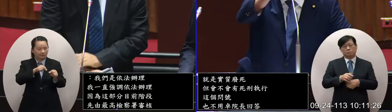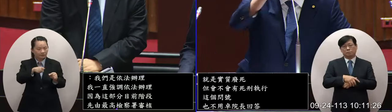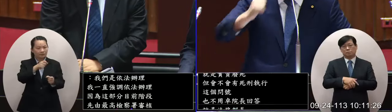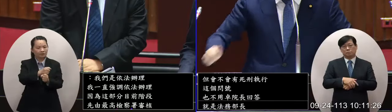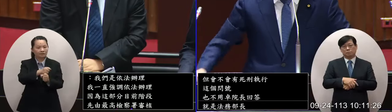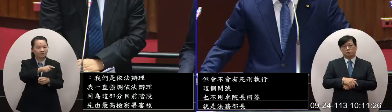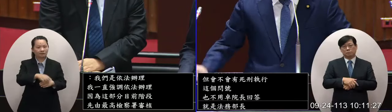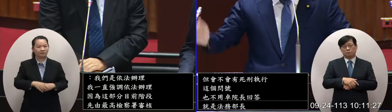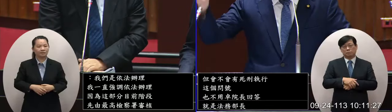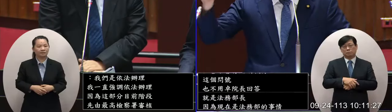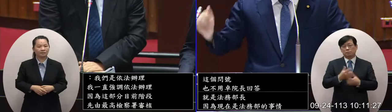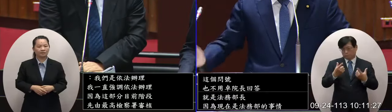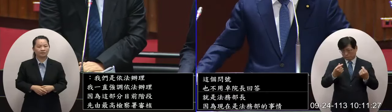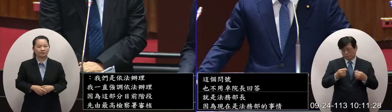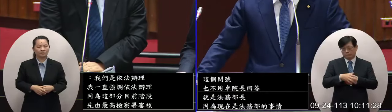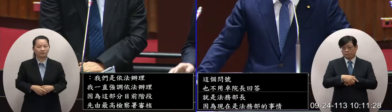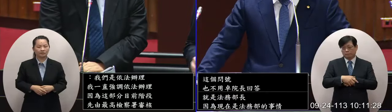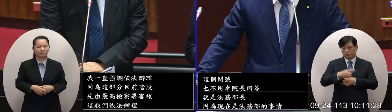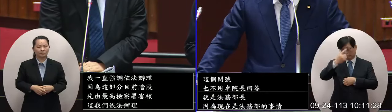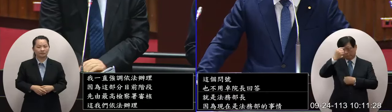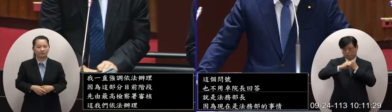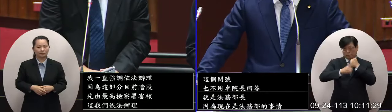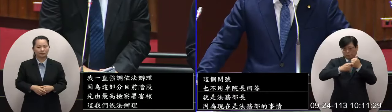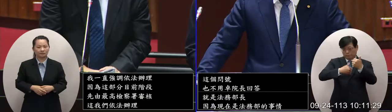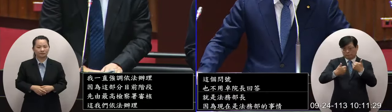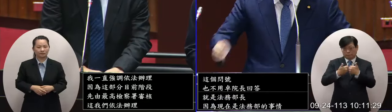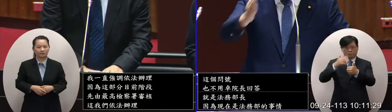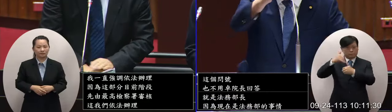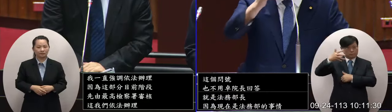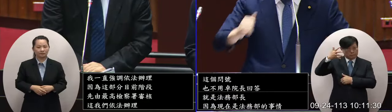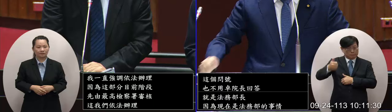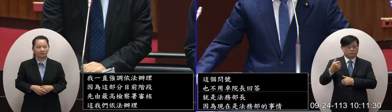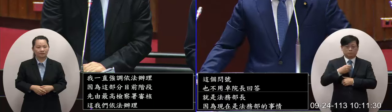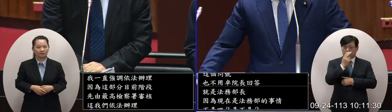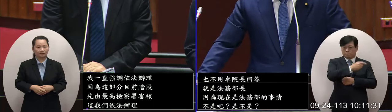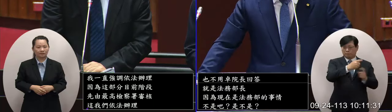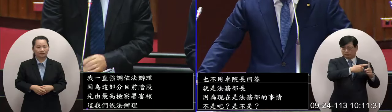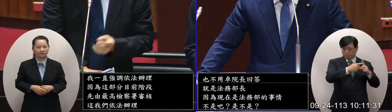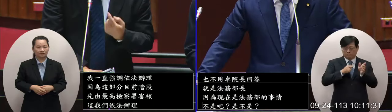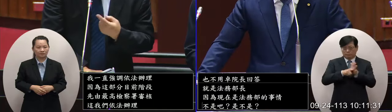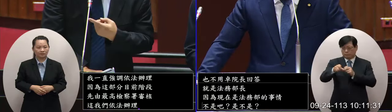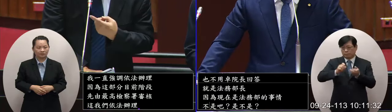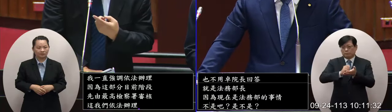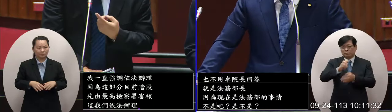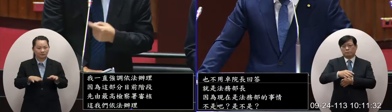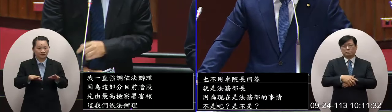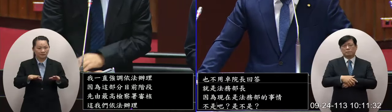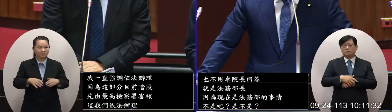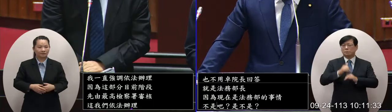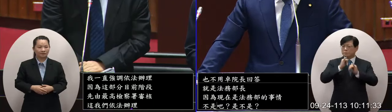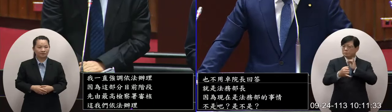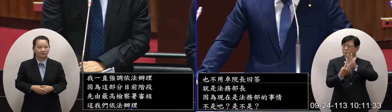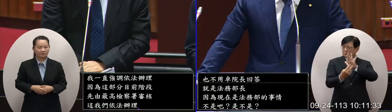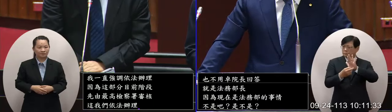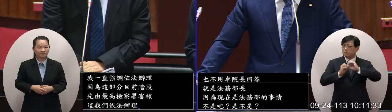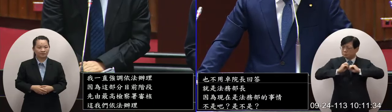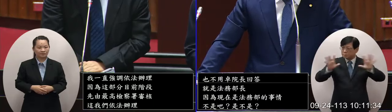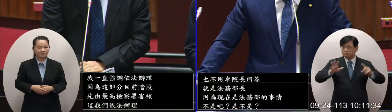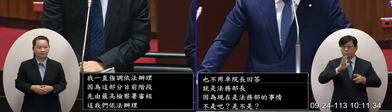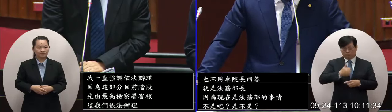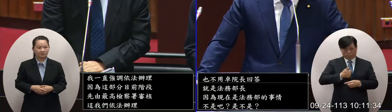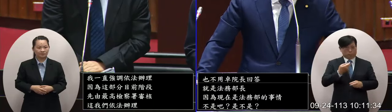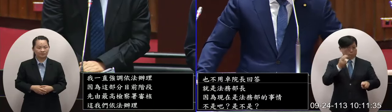以请我也会跟我们的司法法制委员会招委来请你来做个专案报告，好好跟国人解释一下是不是